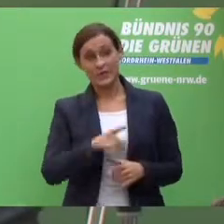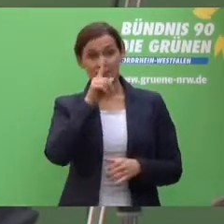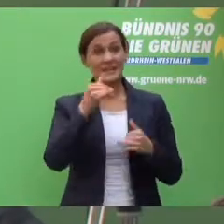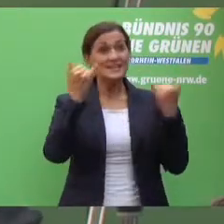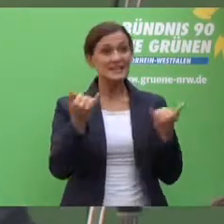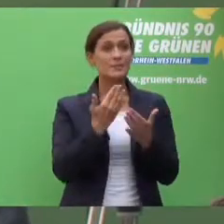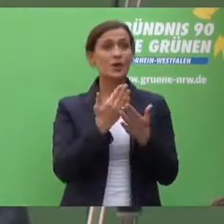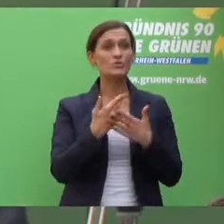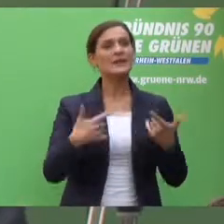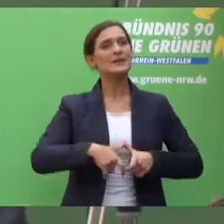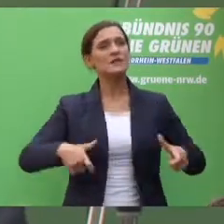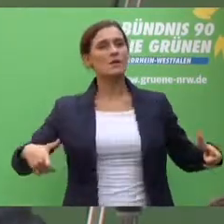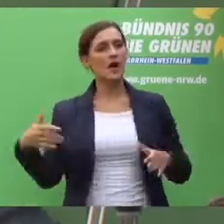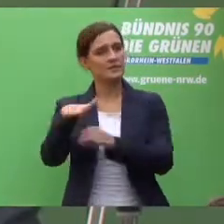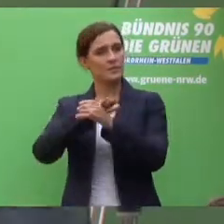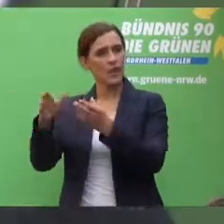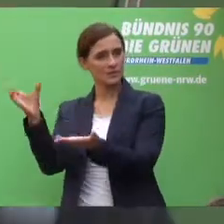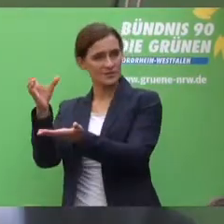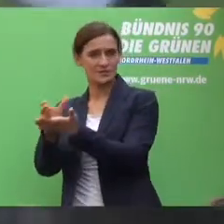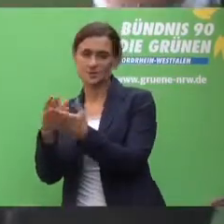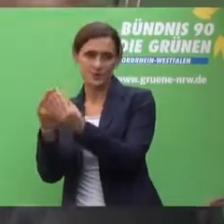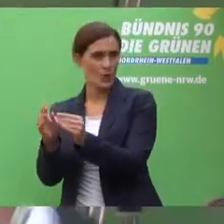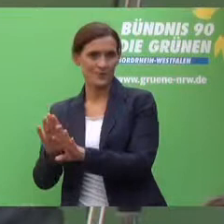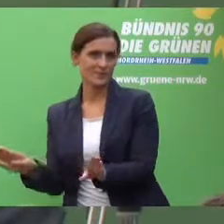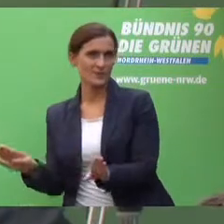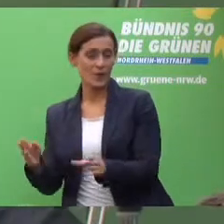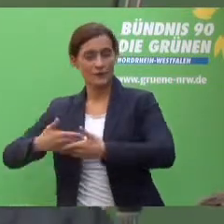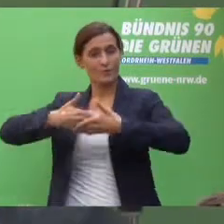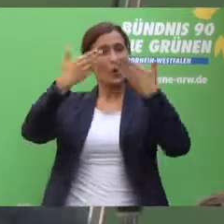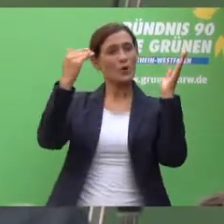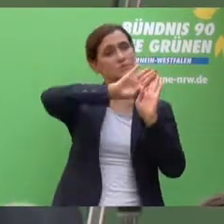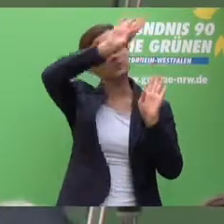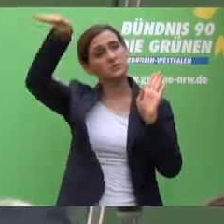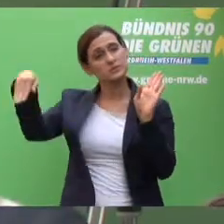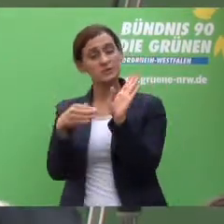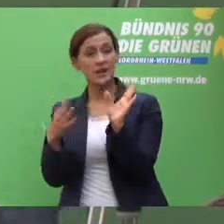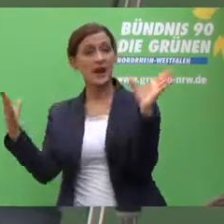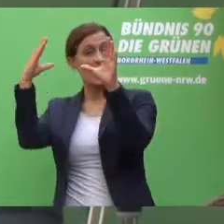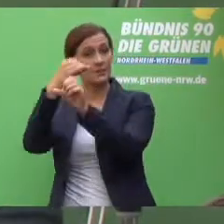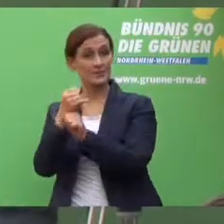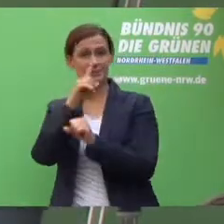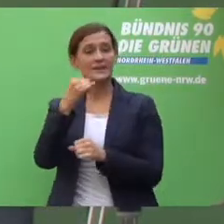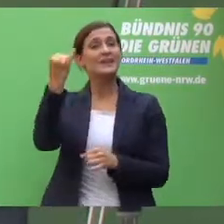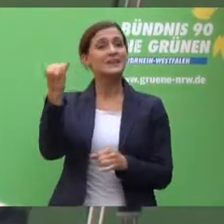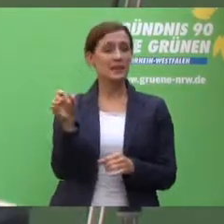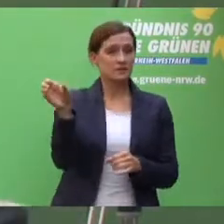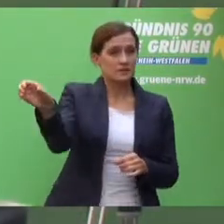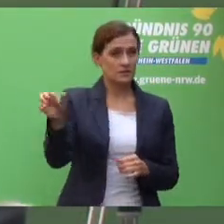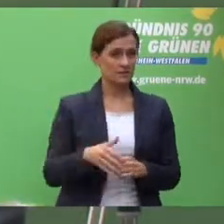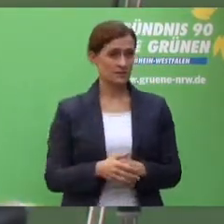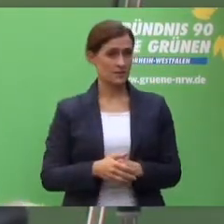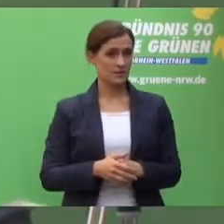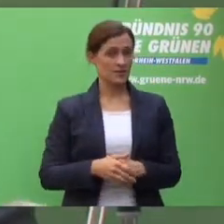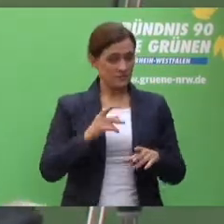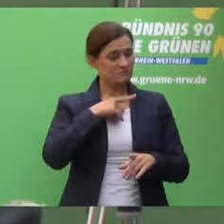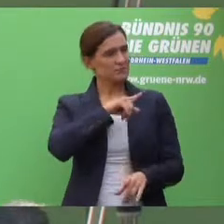keinen Kita-Platz hat, der von morgens bis abends betreut? Gibt es dann Wahlfreiheit für Frauen und